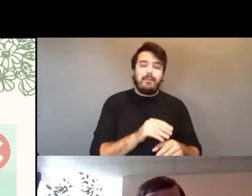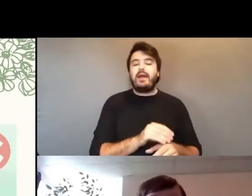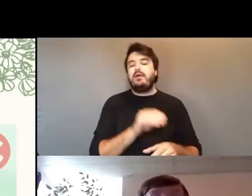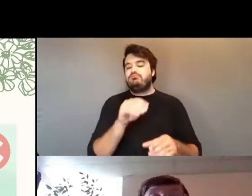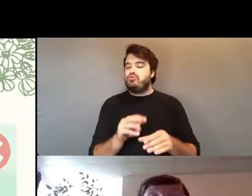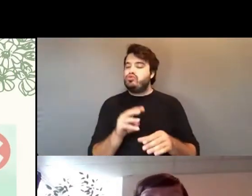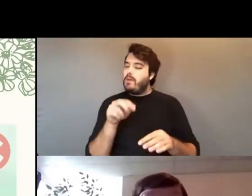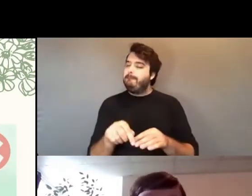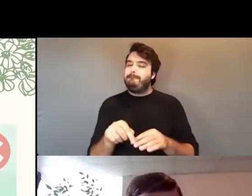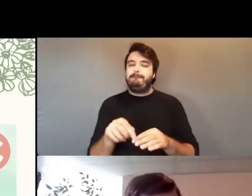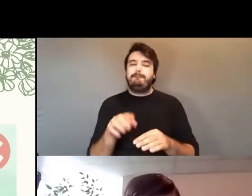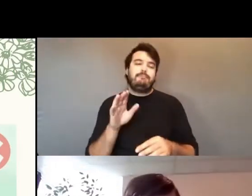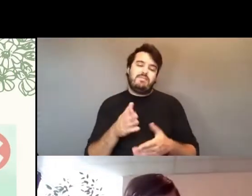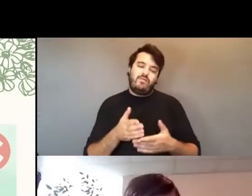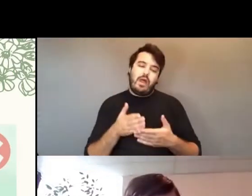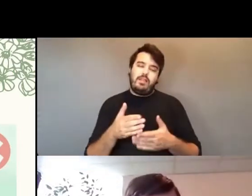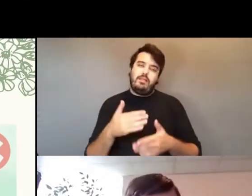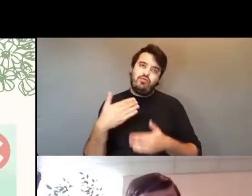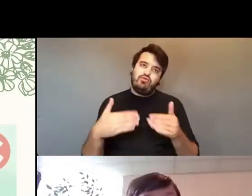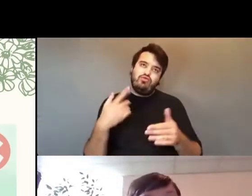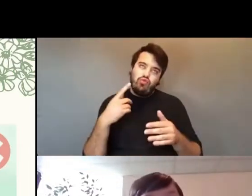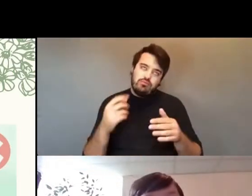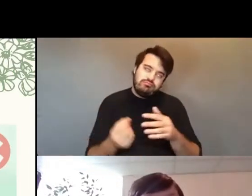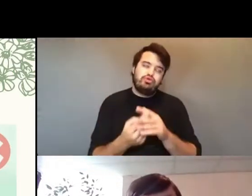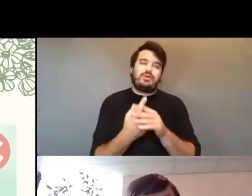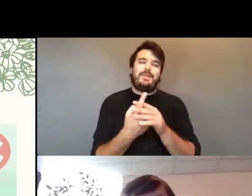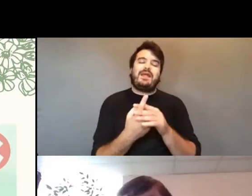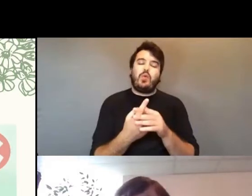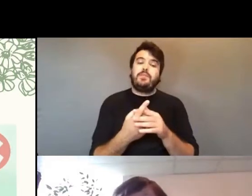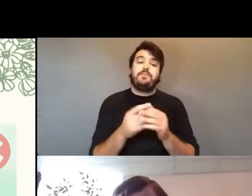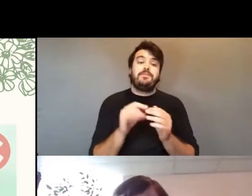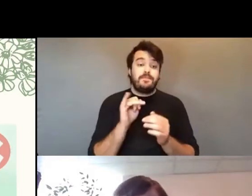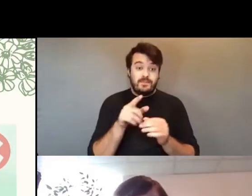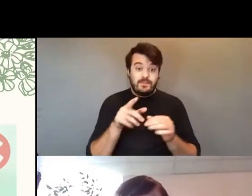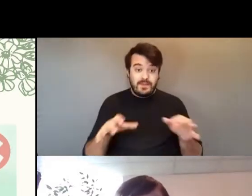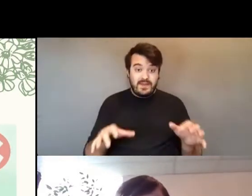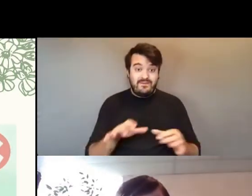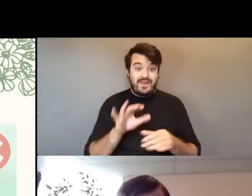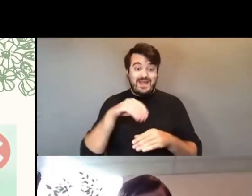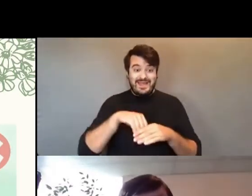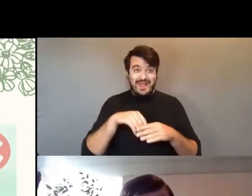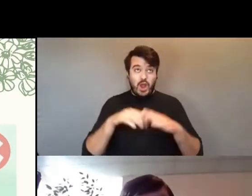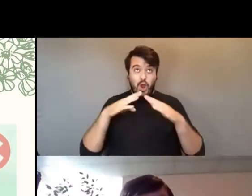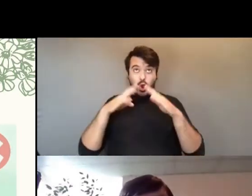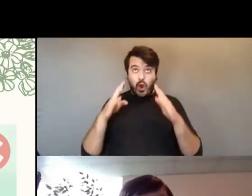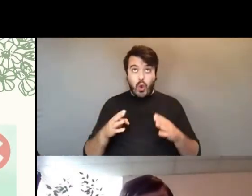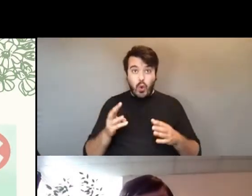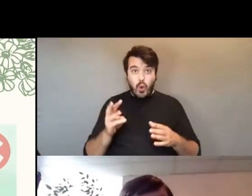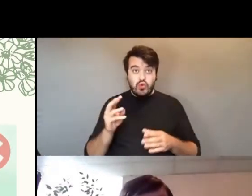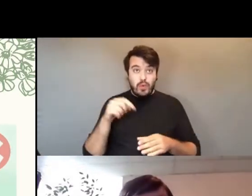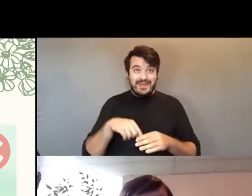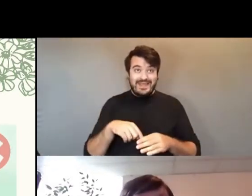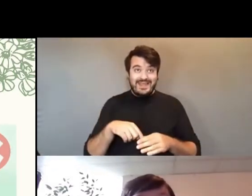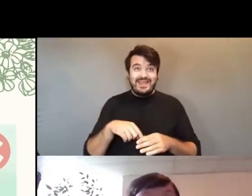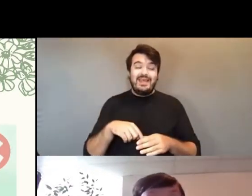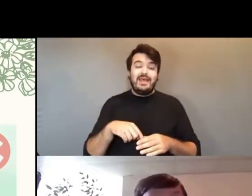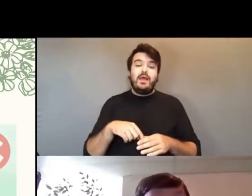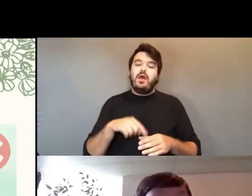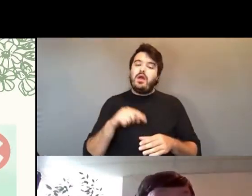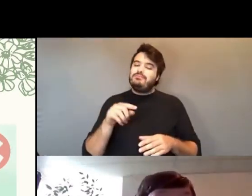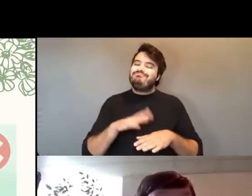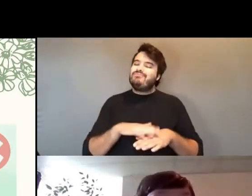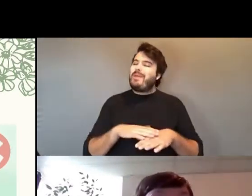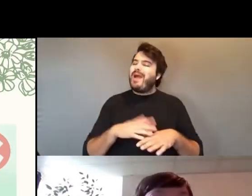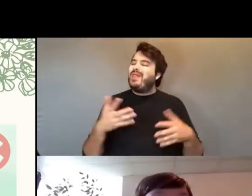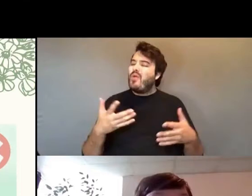semer, puis ça va aider au processus. Si vous faites un semis intérieur, il est